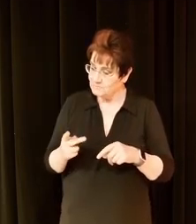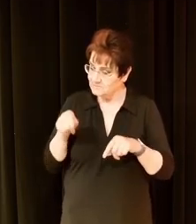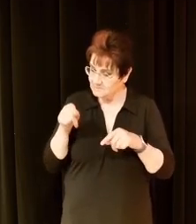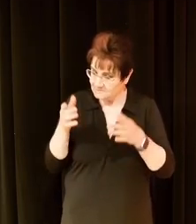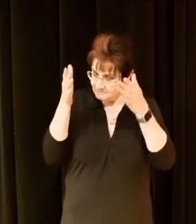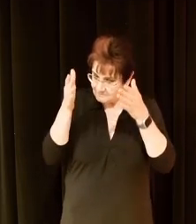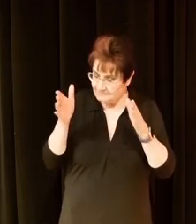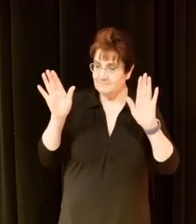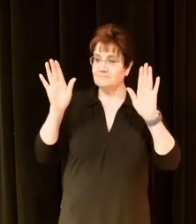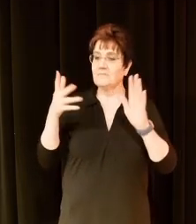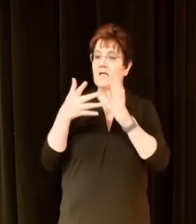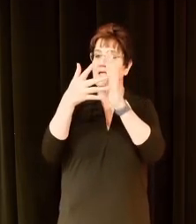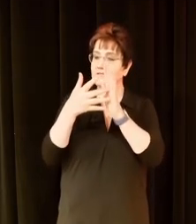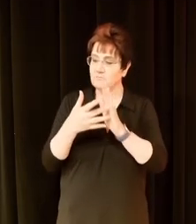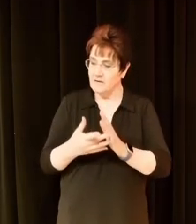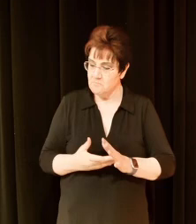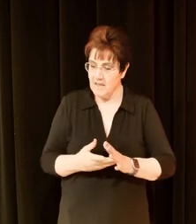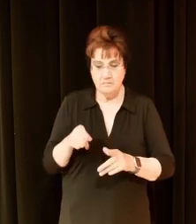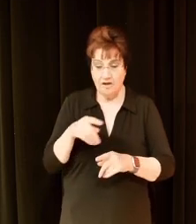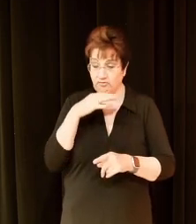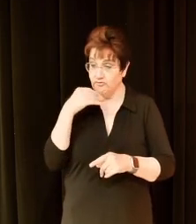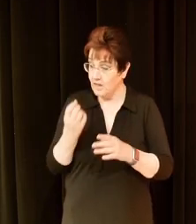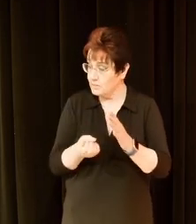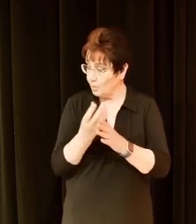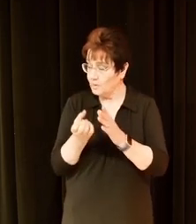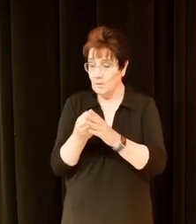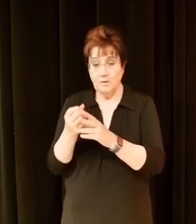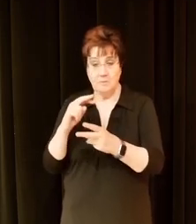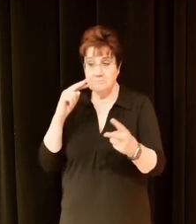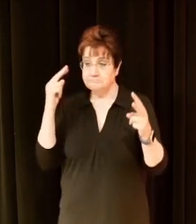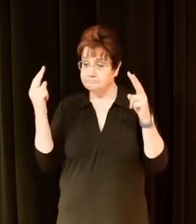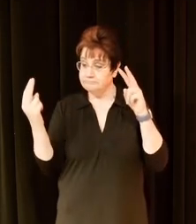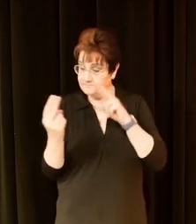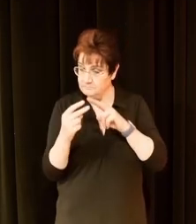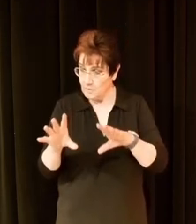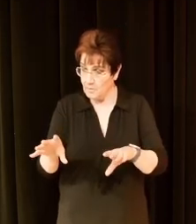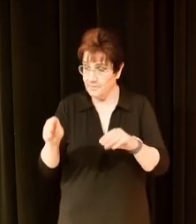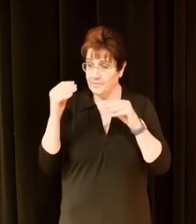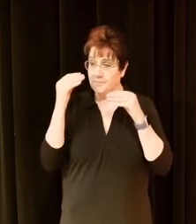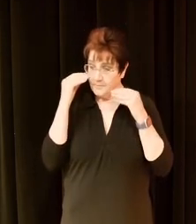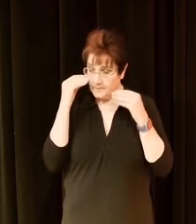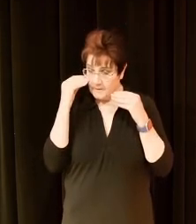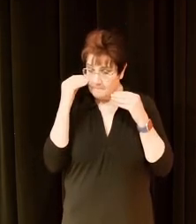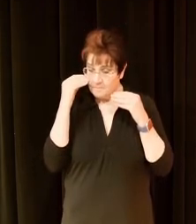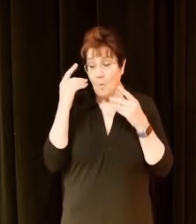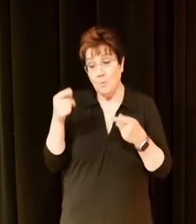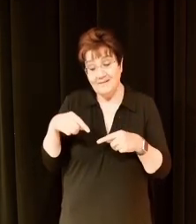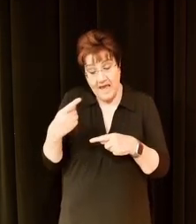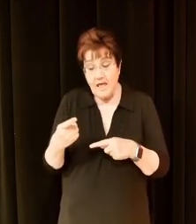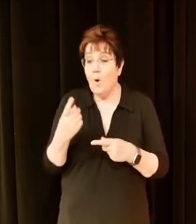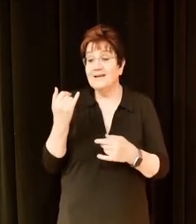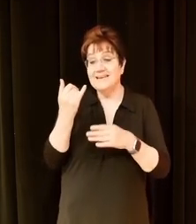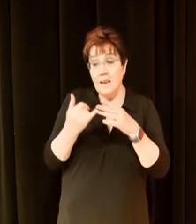Experimentierfeld neu oder vielleicht auch gerade manchmal, dazu komme ich später auch, in unserer letzten